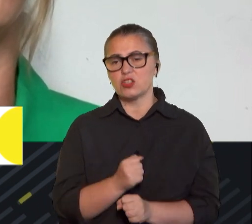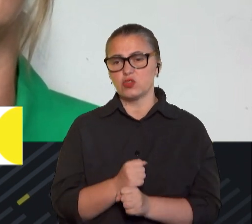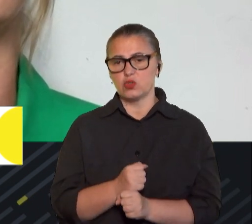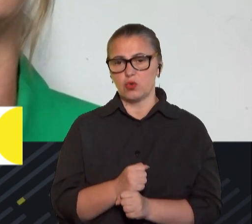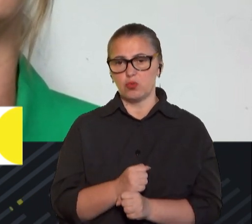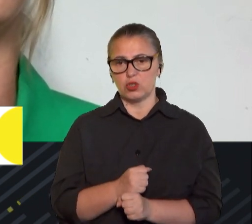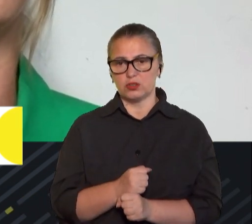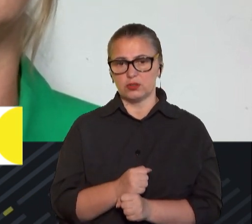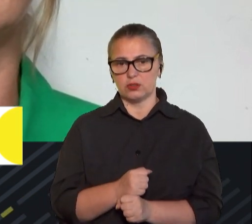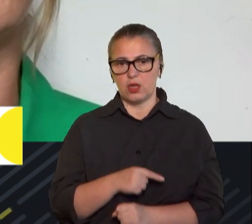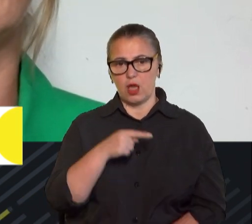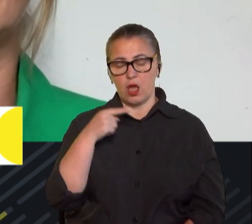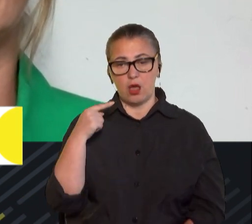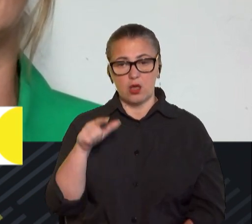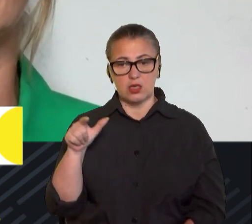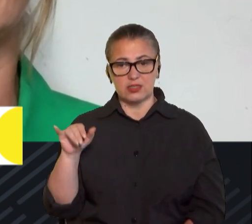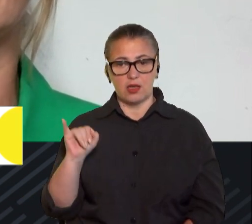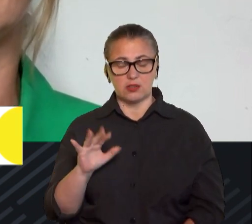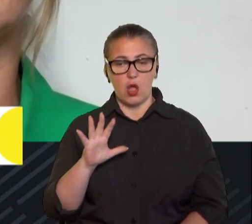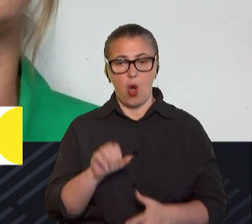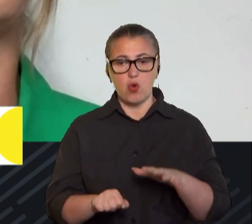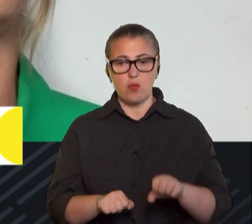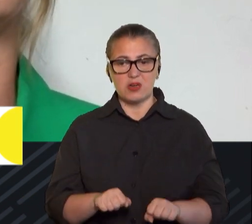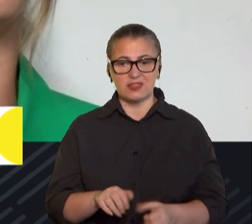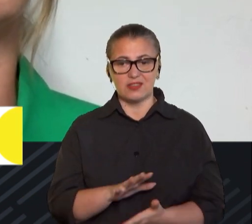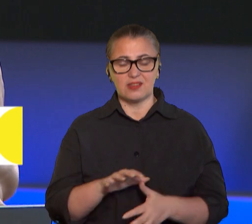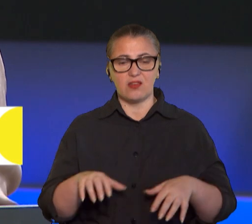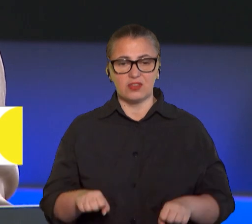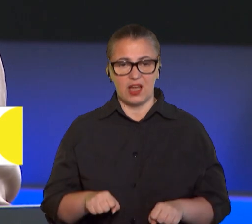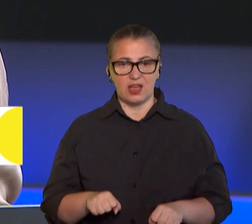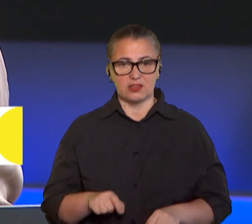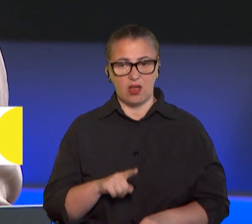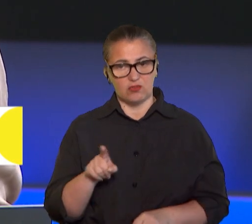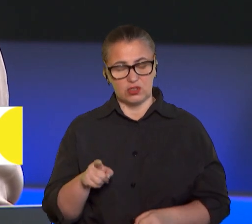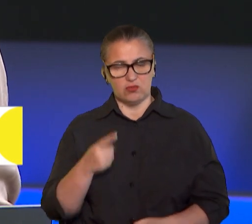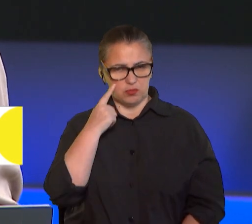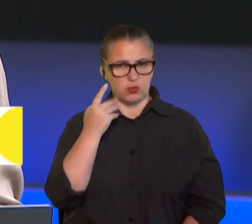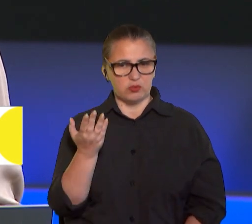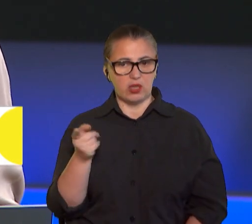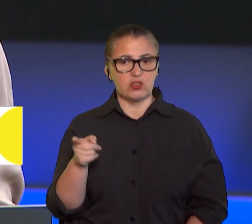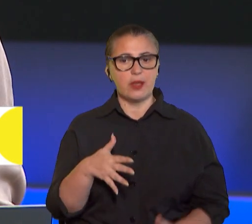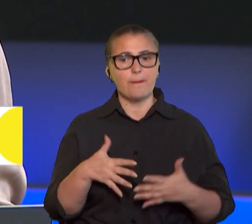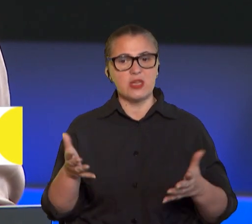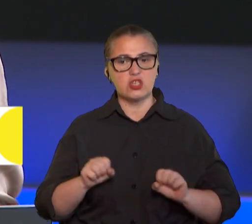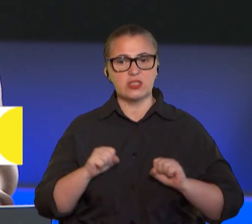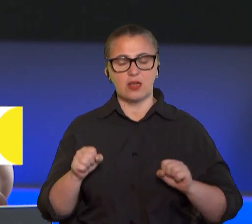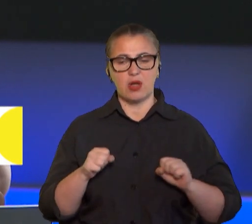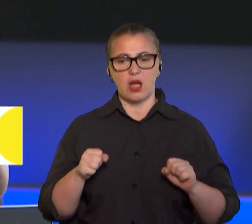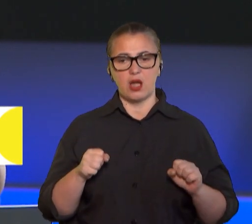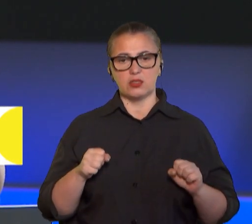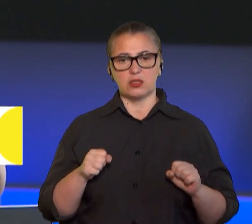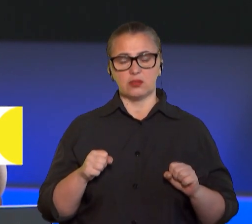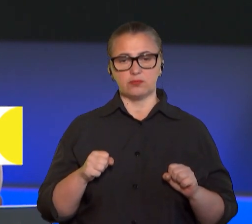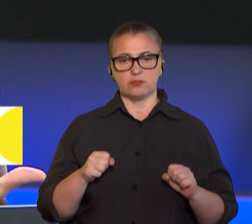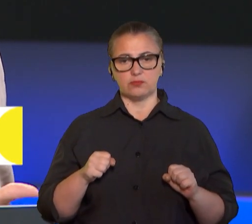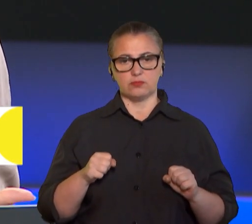роботи росіяни і окупаційна влада, вони, чи зараз ви помічаєте, що вони більше намагаються,